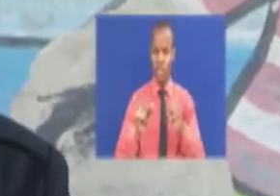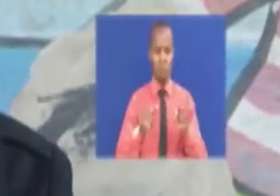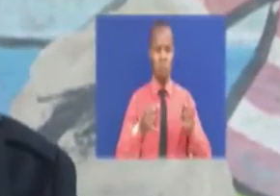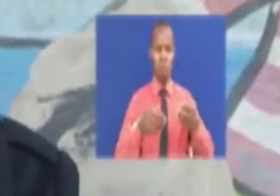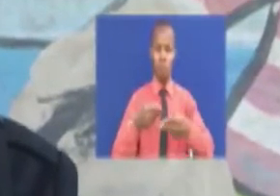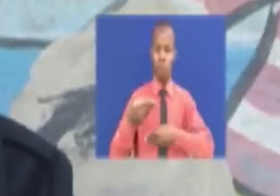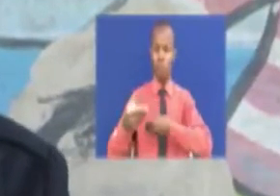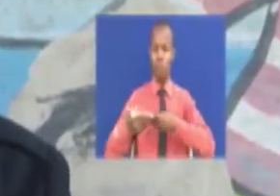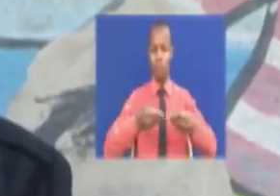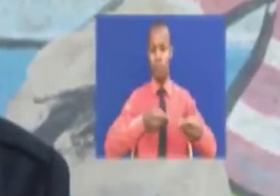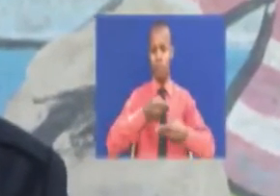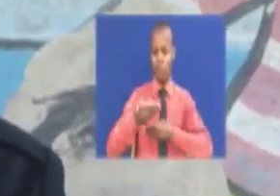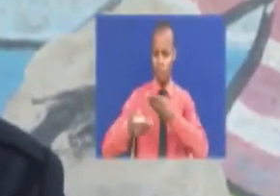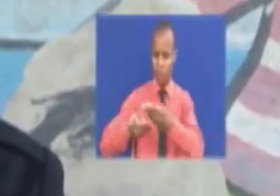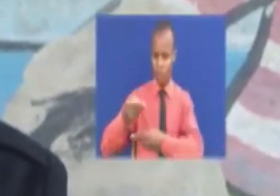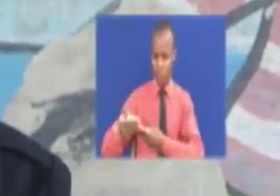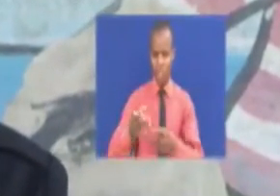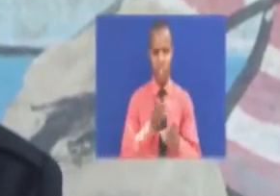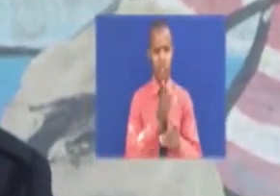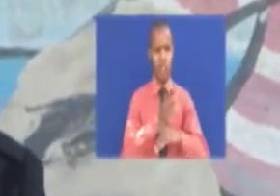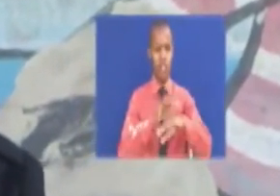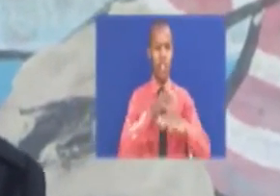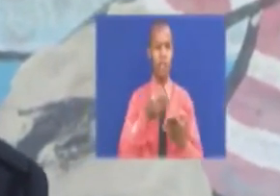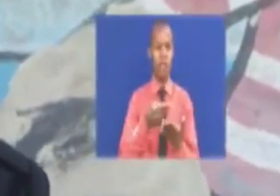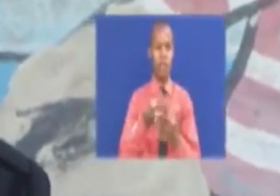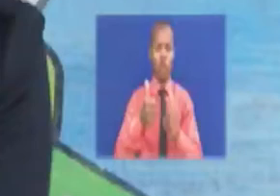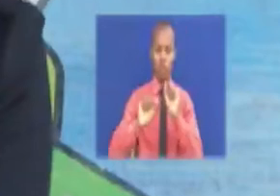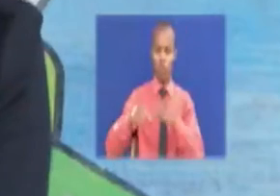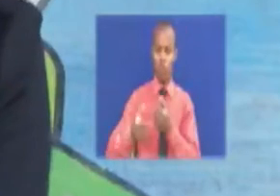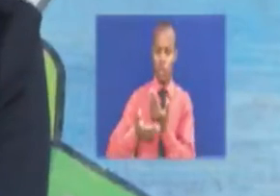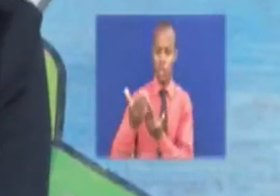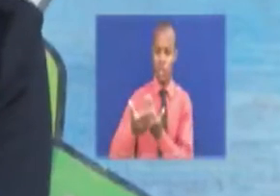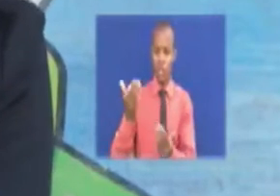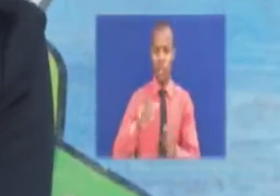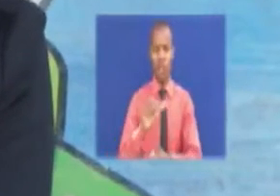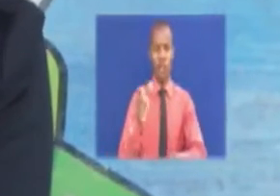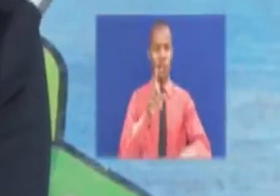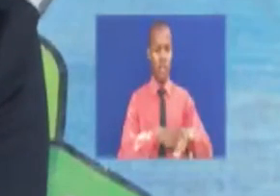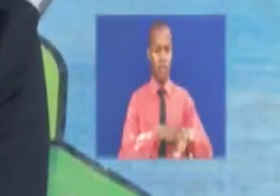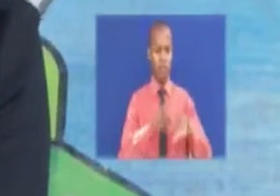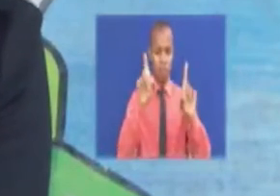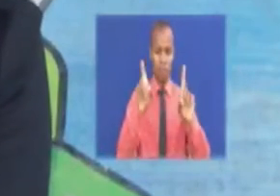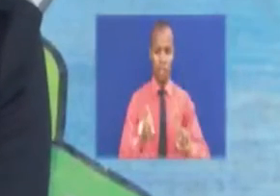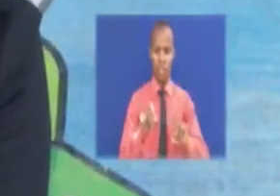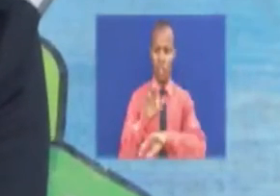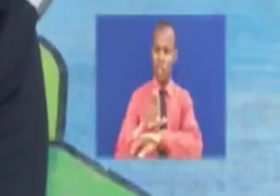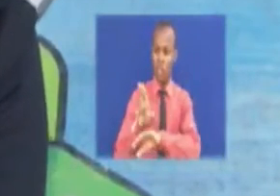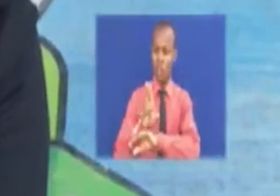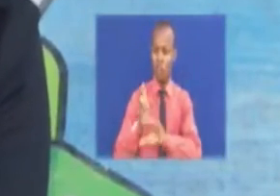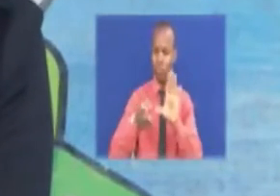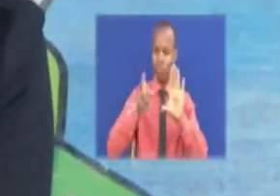hivi, ndio upate kitu kidogo cha kuweza kumlea. Saa zingine lazima mpande gari